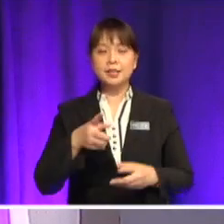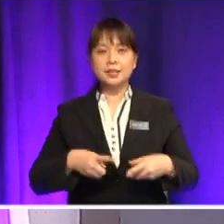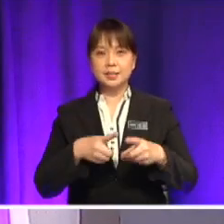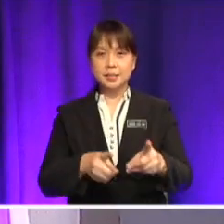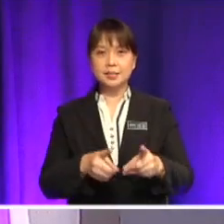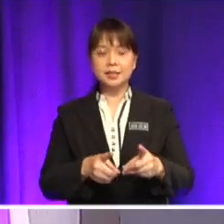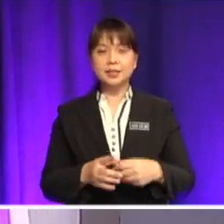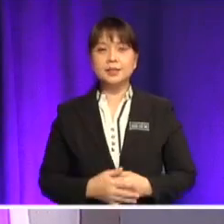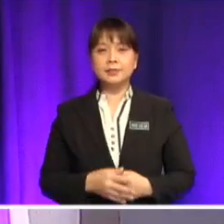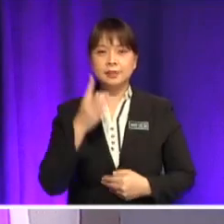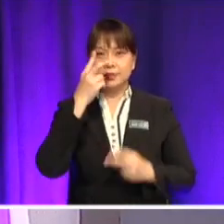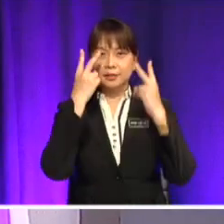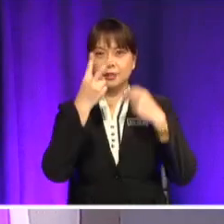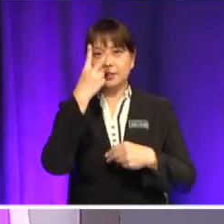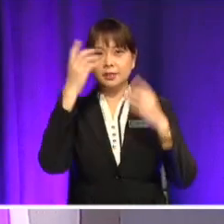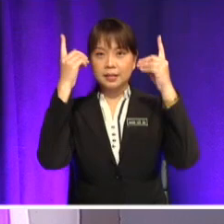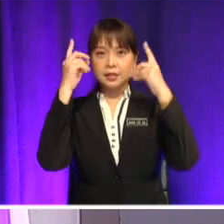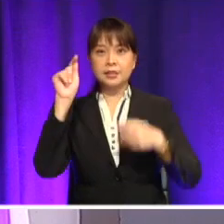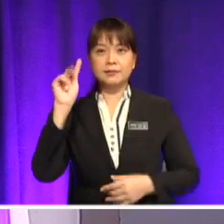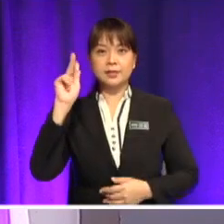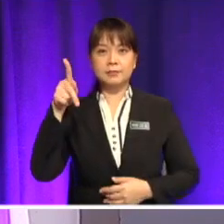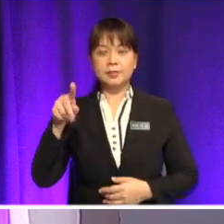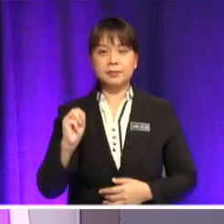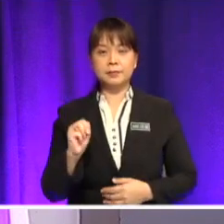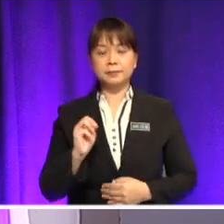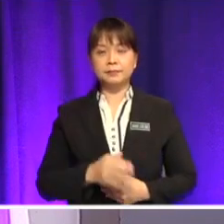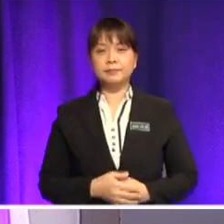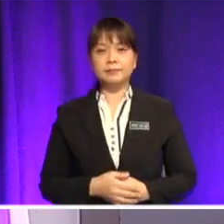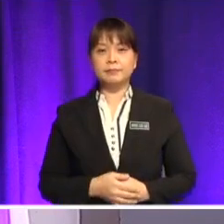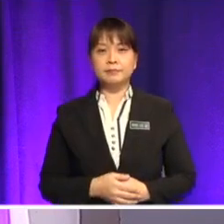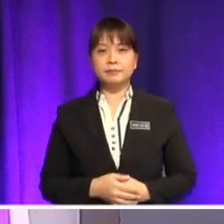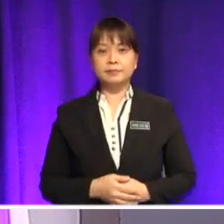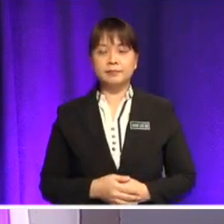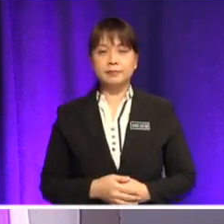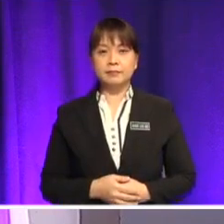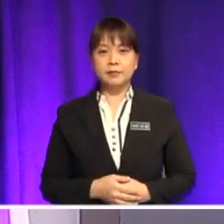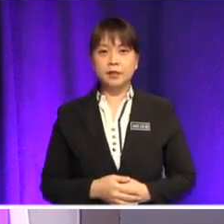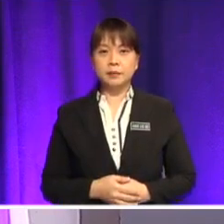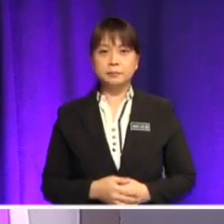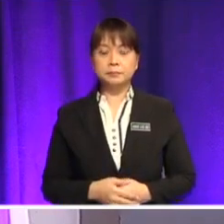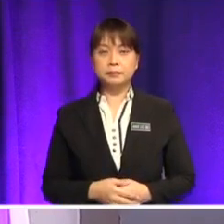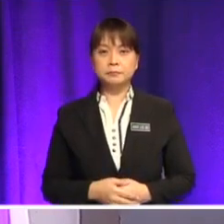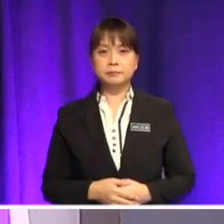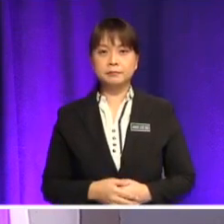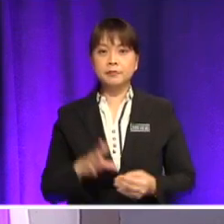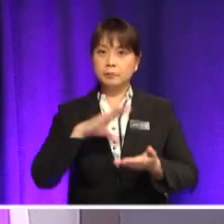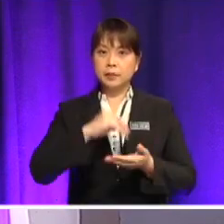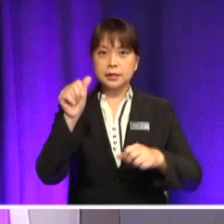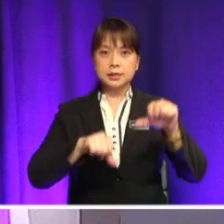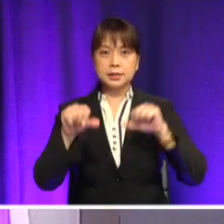sekarang kita dalam slot sukses SPM 2022 mata pelajaran yang kita belajar ya